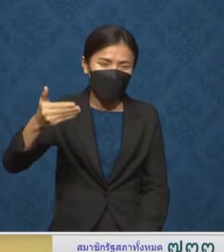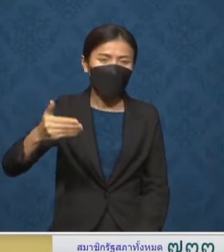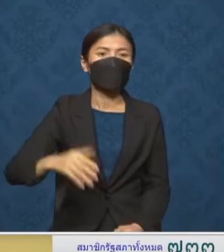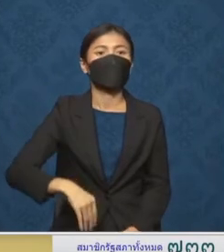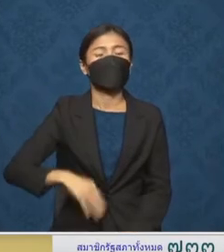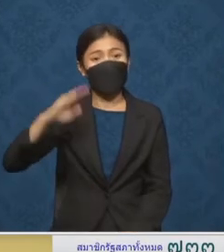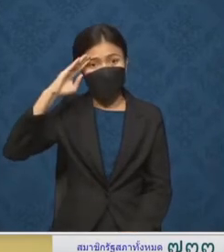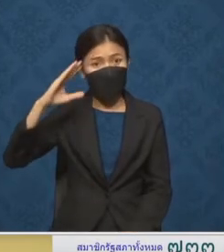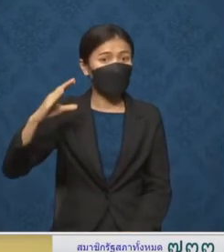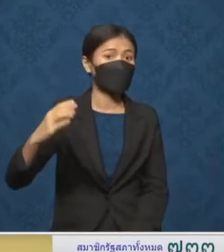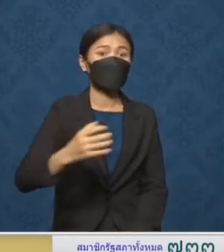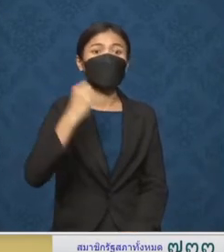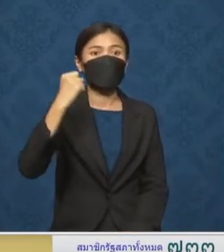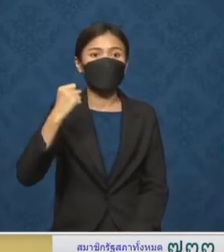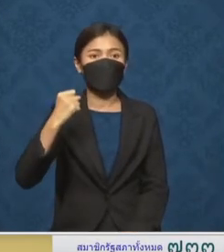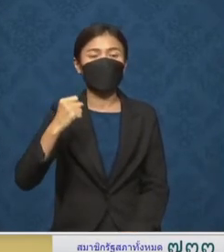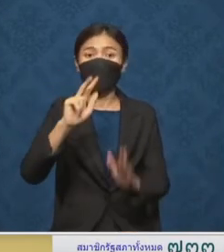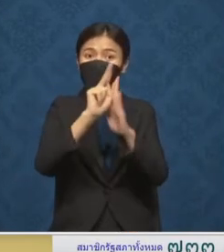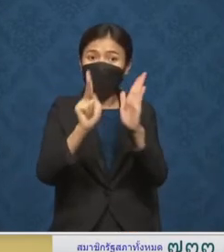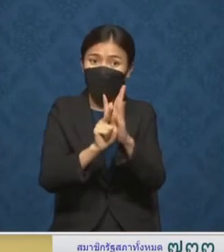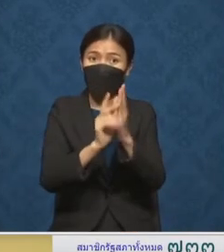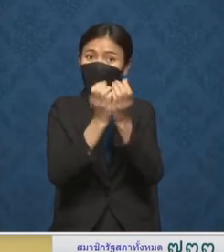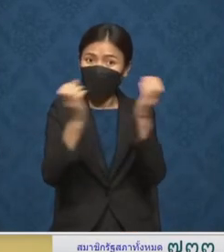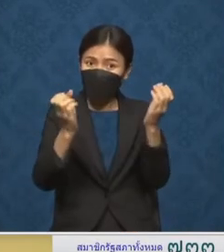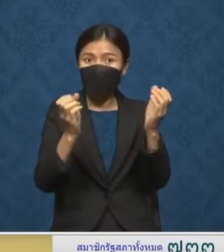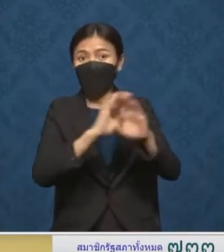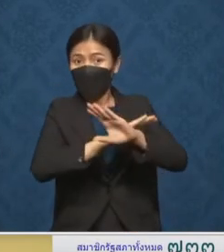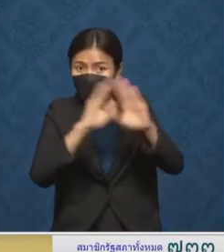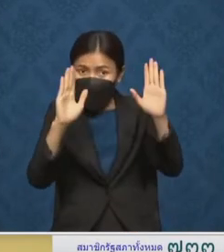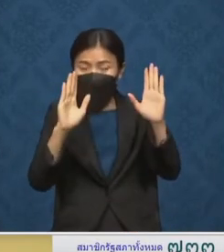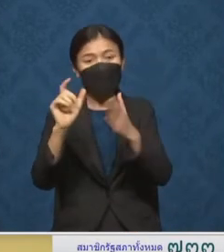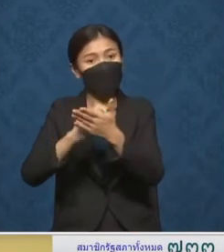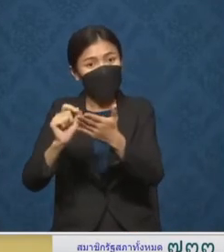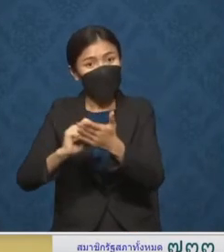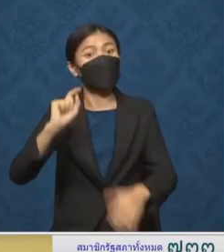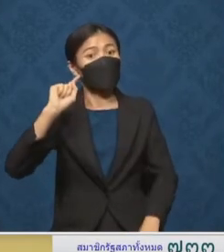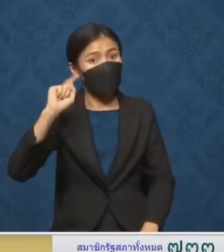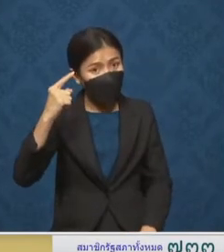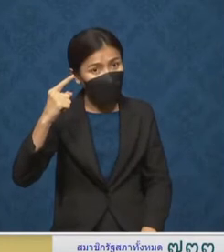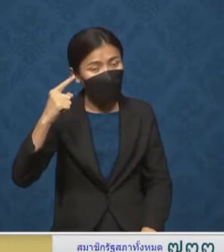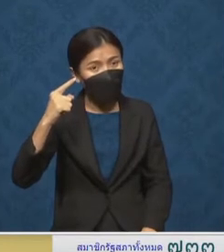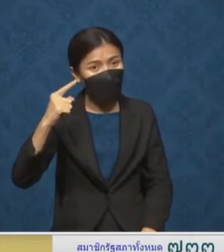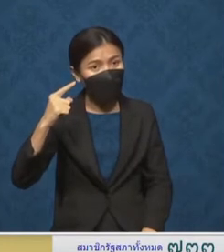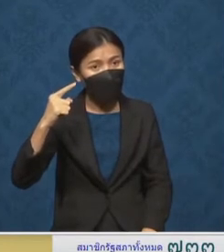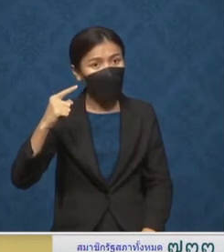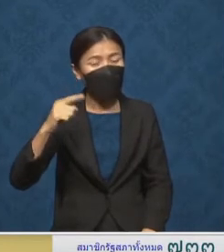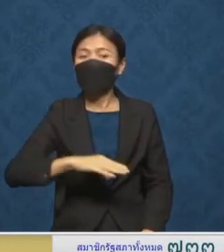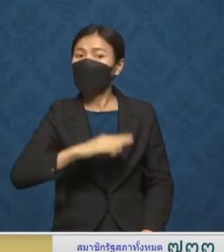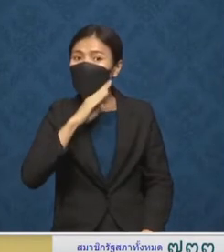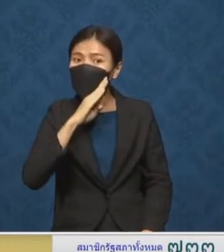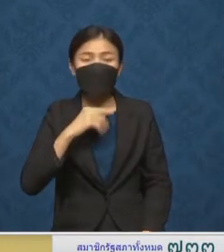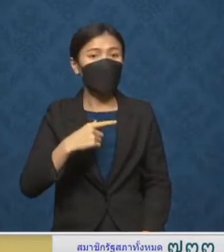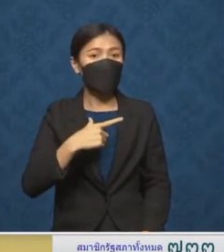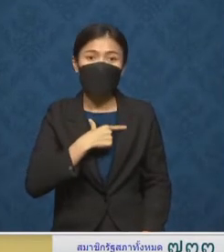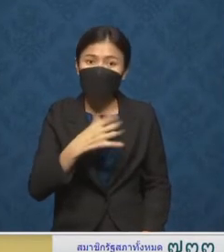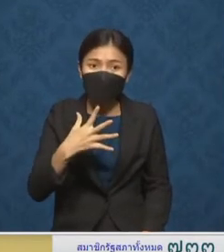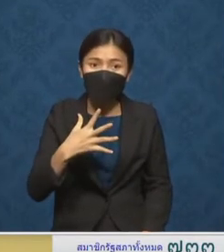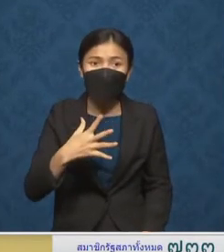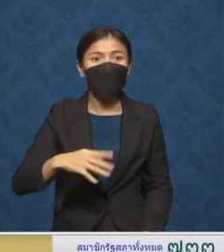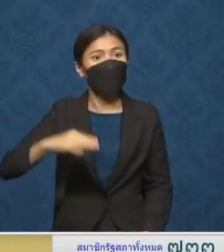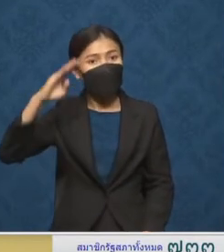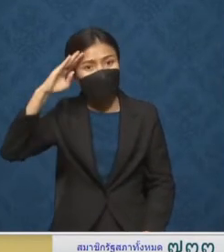รัฐประหารฉีกรัฐธรรมนูญทำราชบุรฉบับในสืบทอดอำนาจถ้ายังไม่พอใจก็ทำ